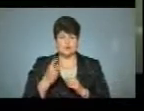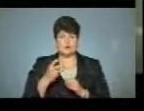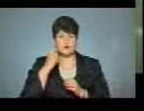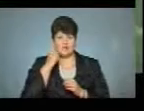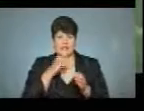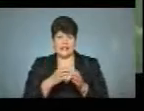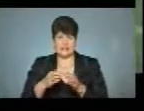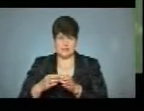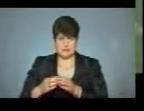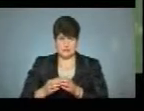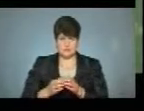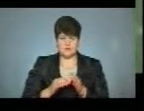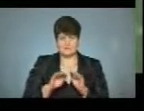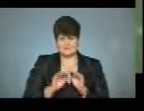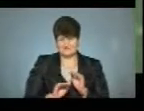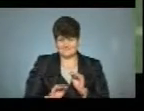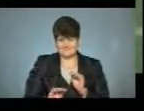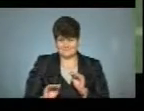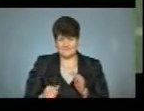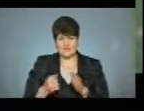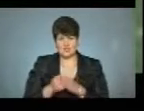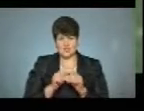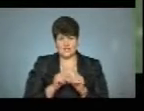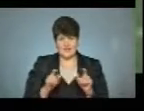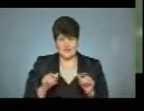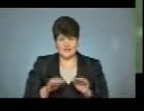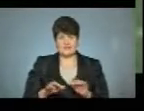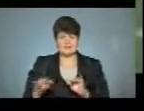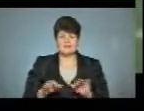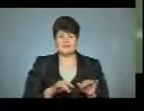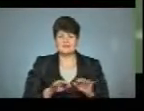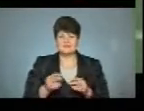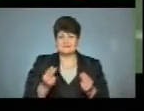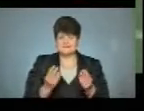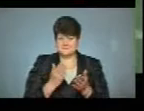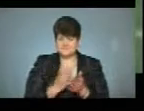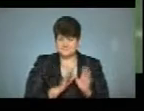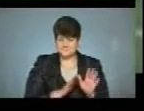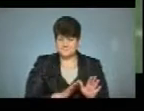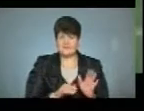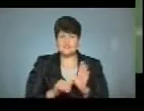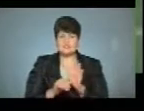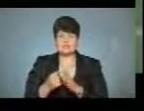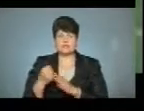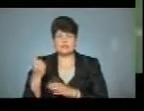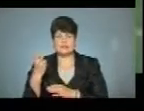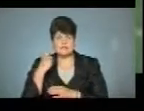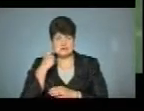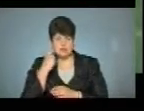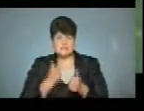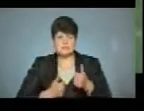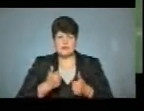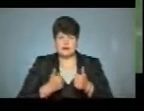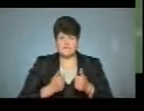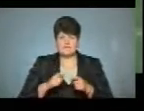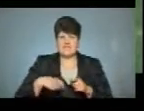категорій. Дошкільнята, які займаються, граються у рухливі ігри. Також від 6 до 12 років, які змагаються